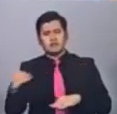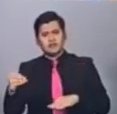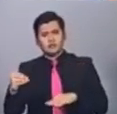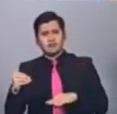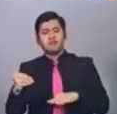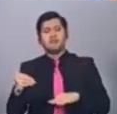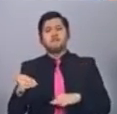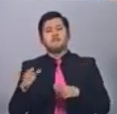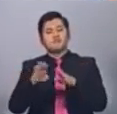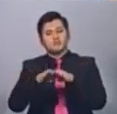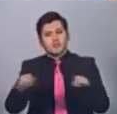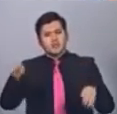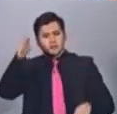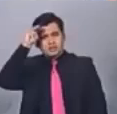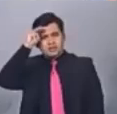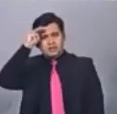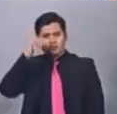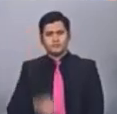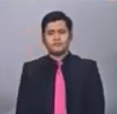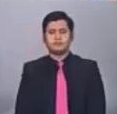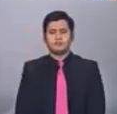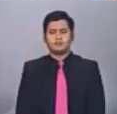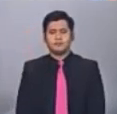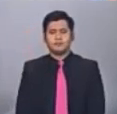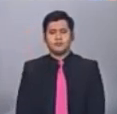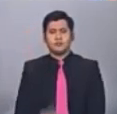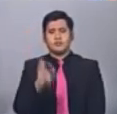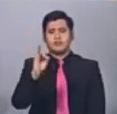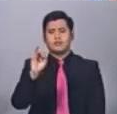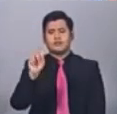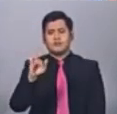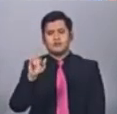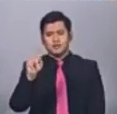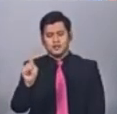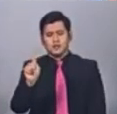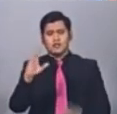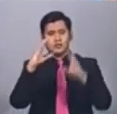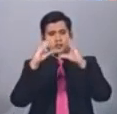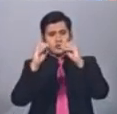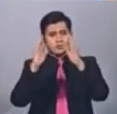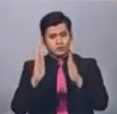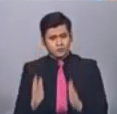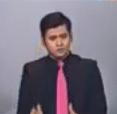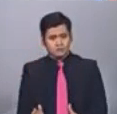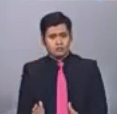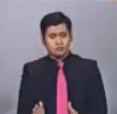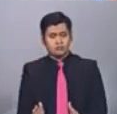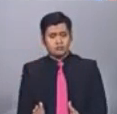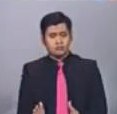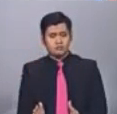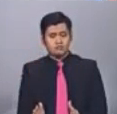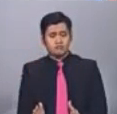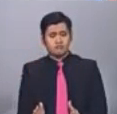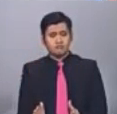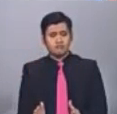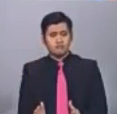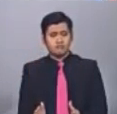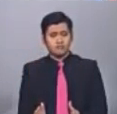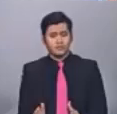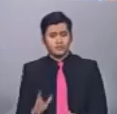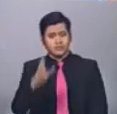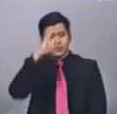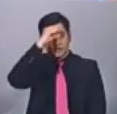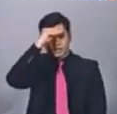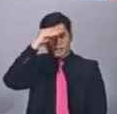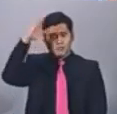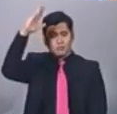ini lebih daripada seorang guru sebenarnya. Beliau ialah kekanda kepada